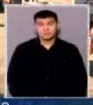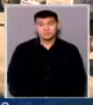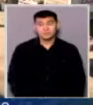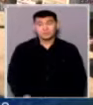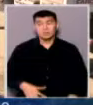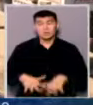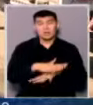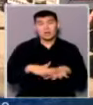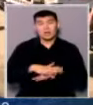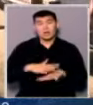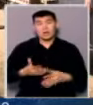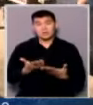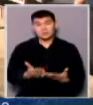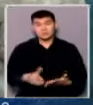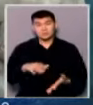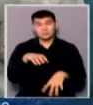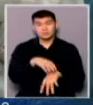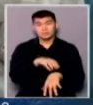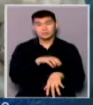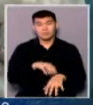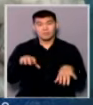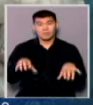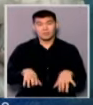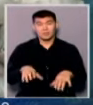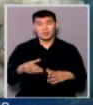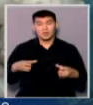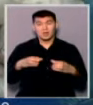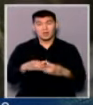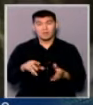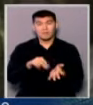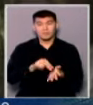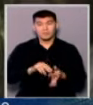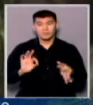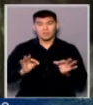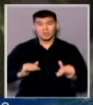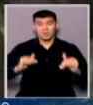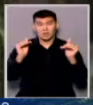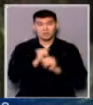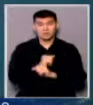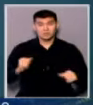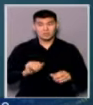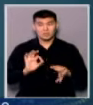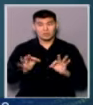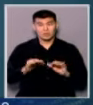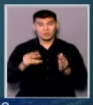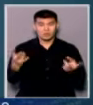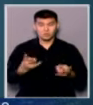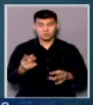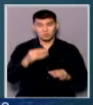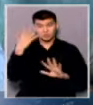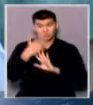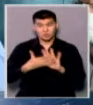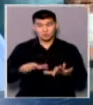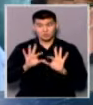Қара халықтың қамын ойлаған өңір басшысының орынбасары саудагерлерге бағаны шектен тыс шарықтатпай тұрақты ұстауға жеттігін